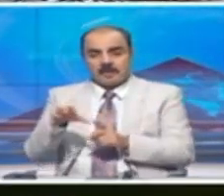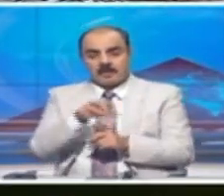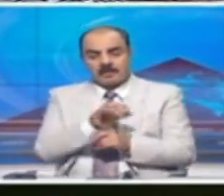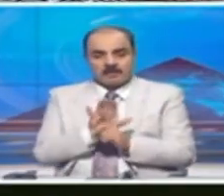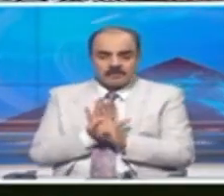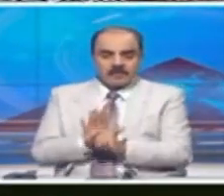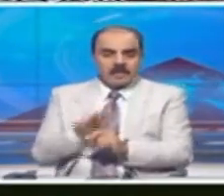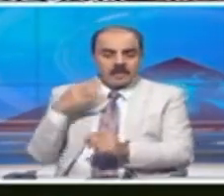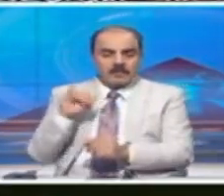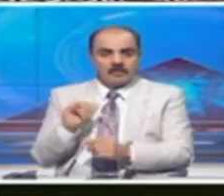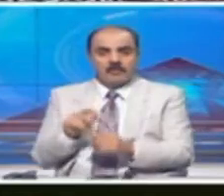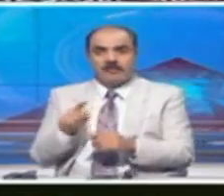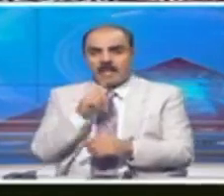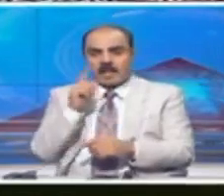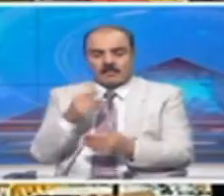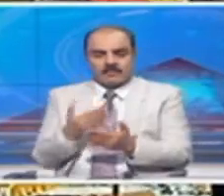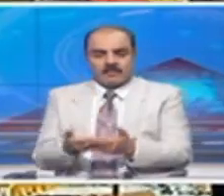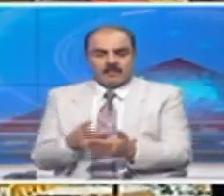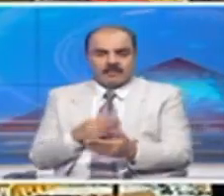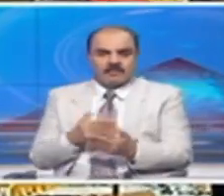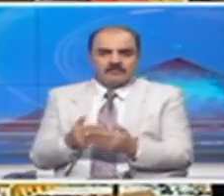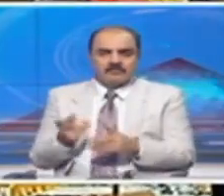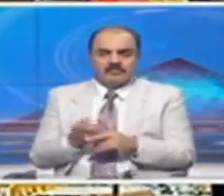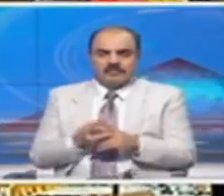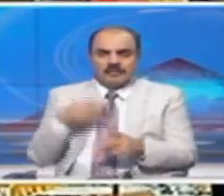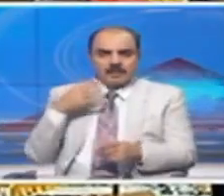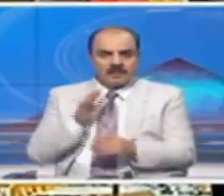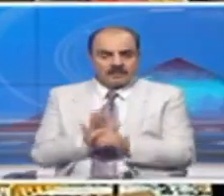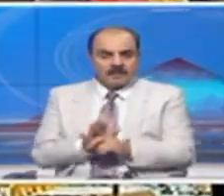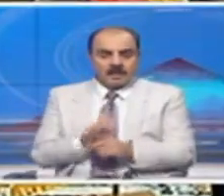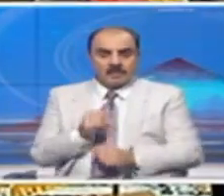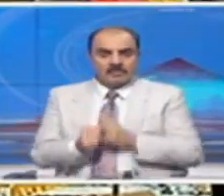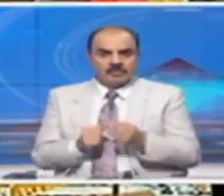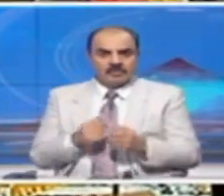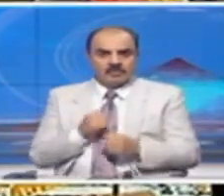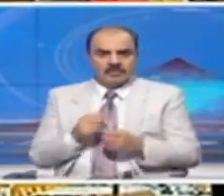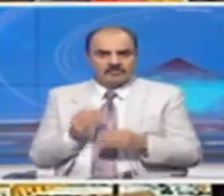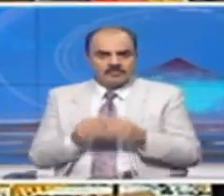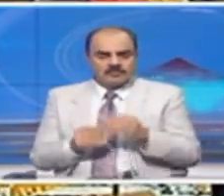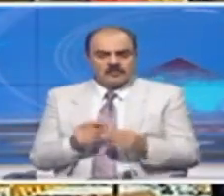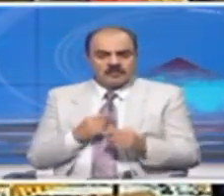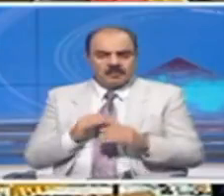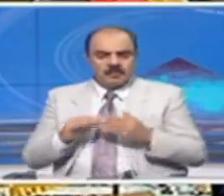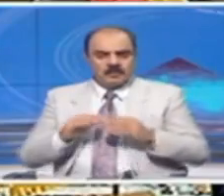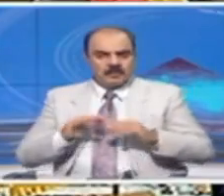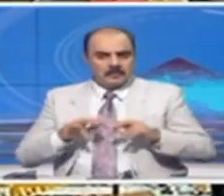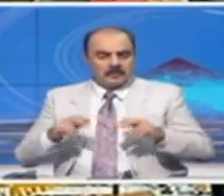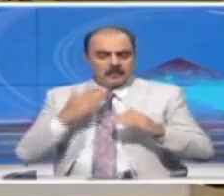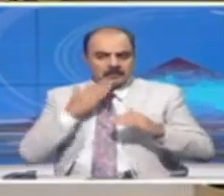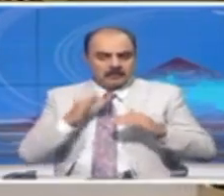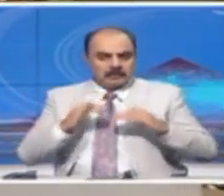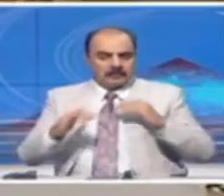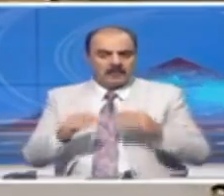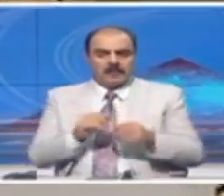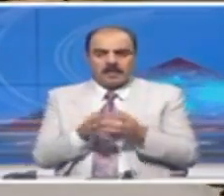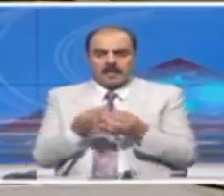المجاورة لليبيا والمجتمع الدولي على دعم الشعب الليبي وتعزيز المساعي الرامية إلى تحقيق تسوية سياسية